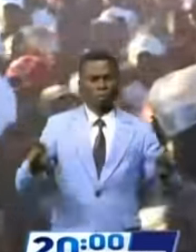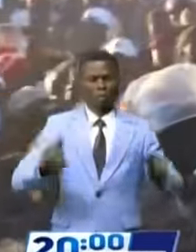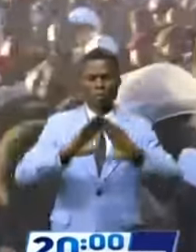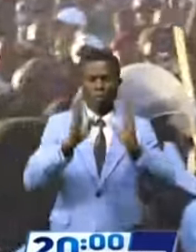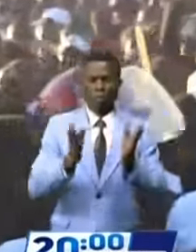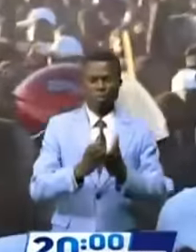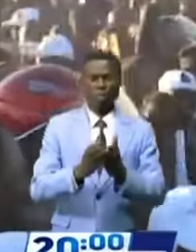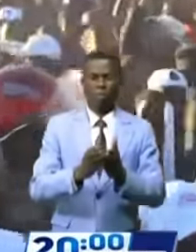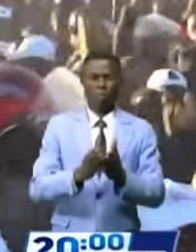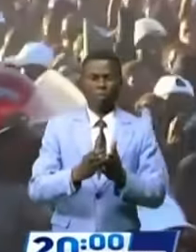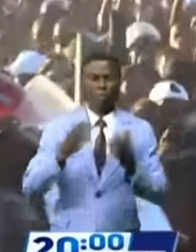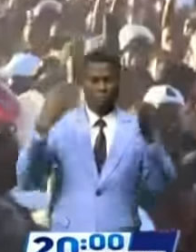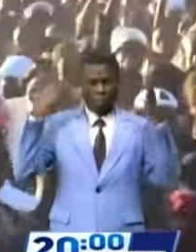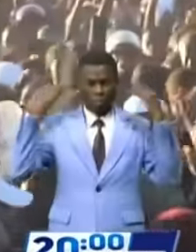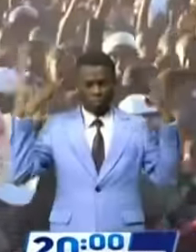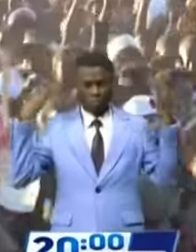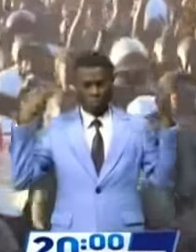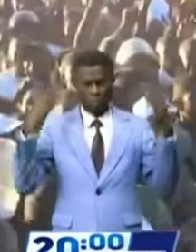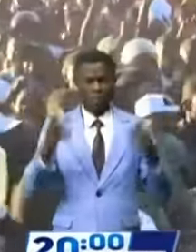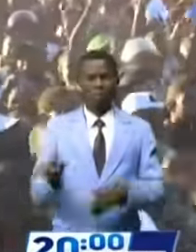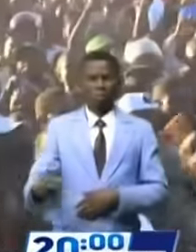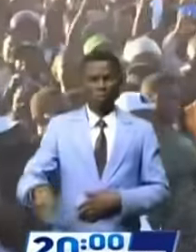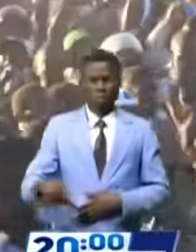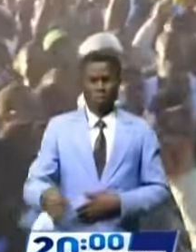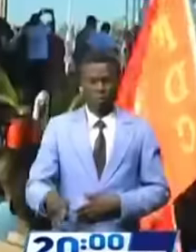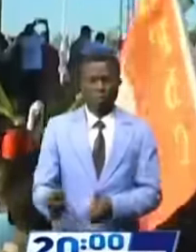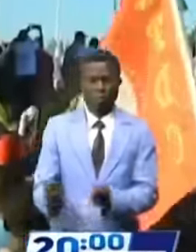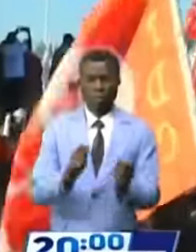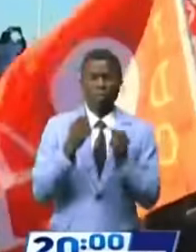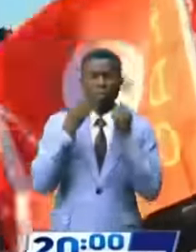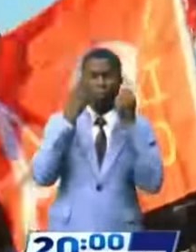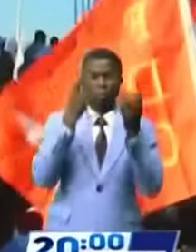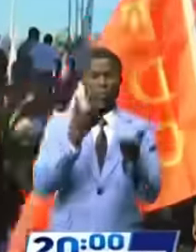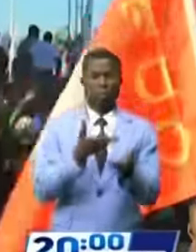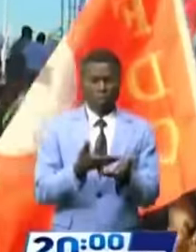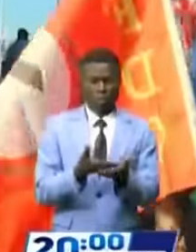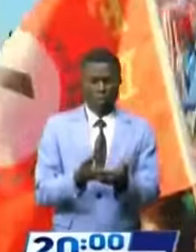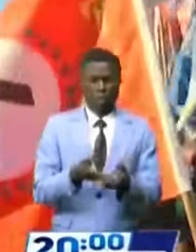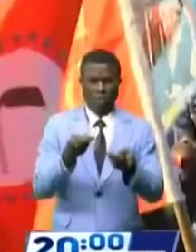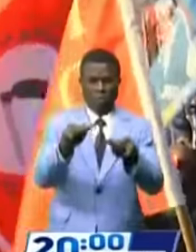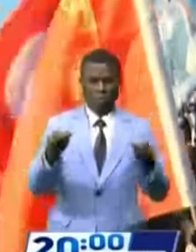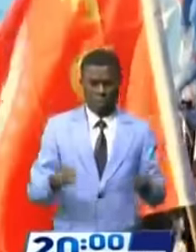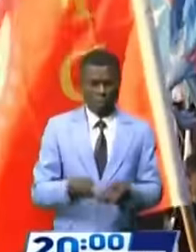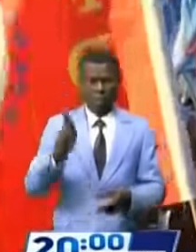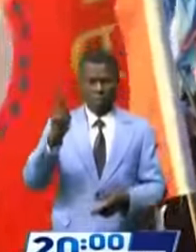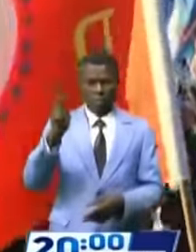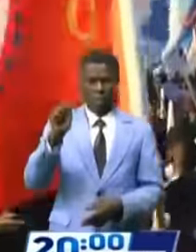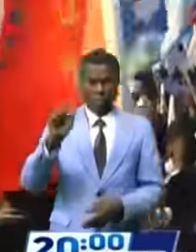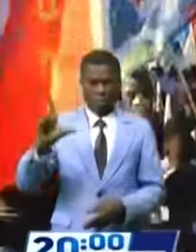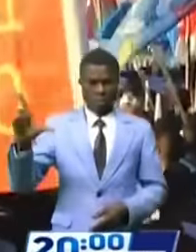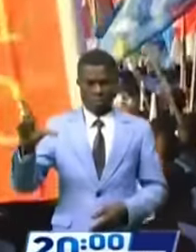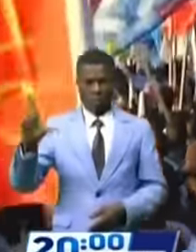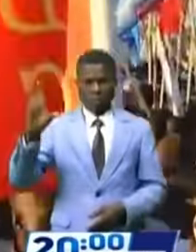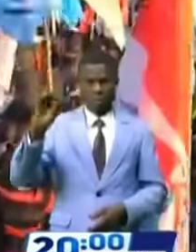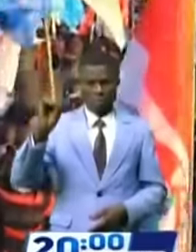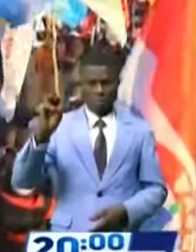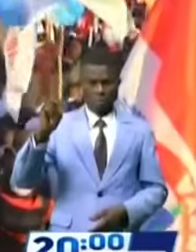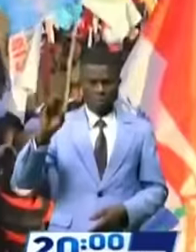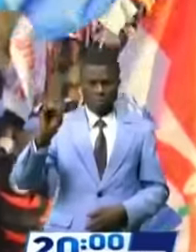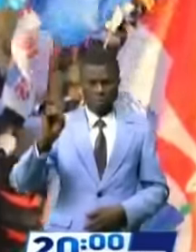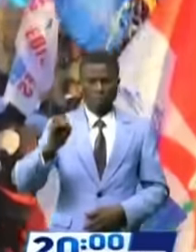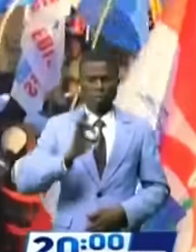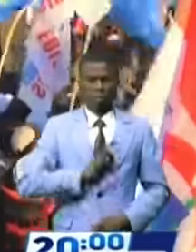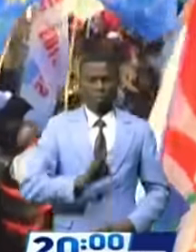toutes les attentes, la province du Tanganyika surprend. À la plage Kainda, Félix-Antoine Tshisekedi